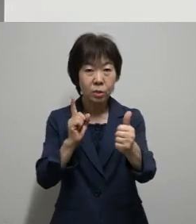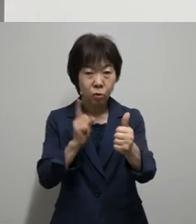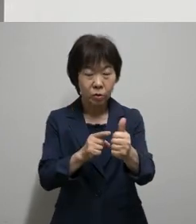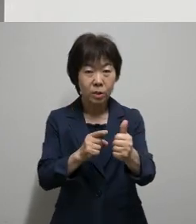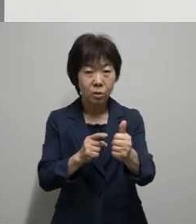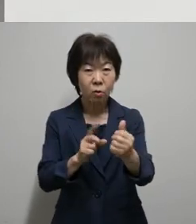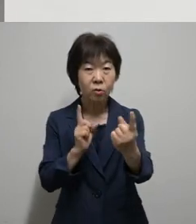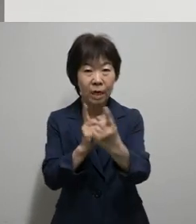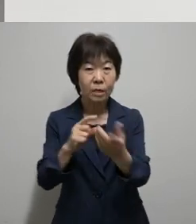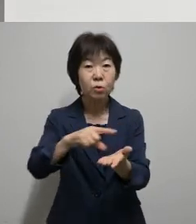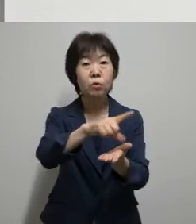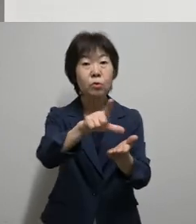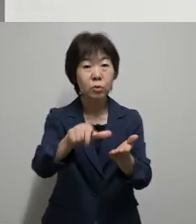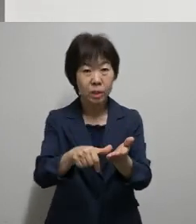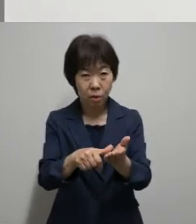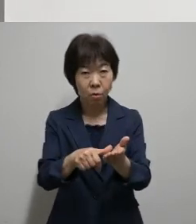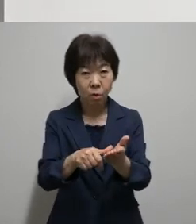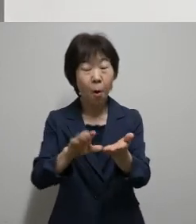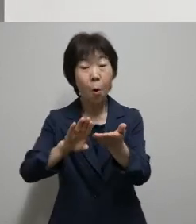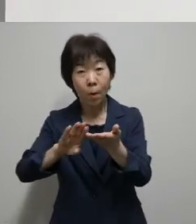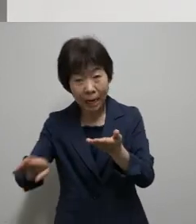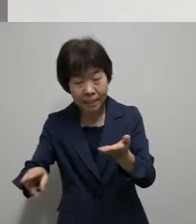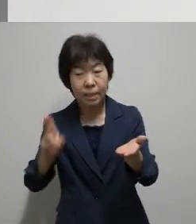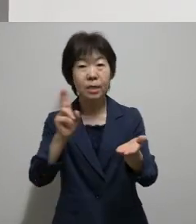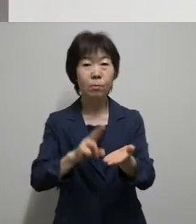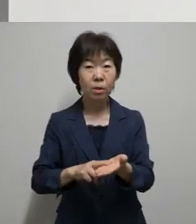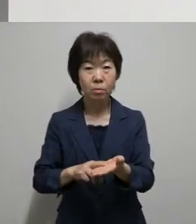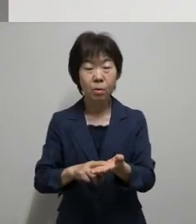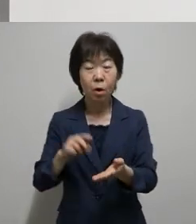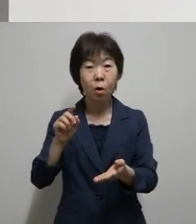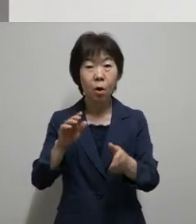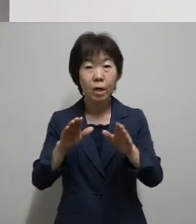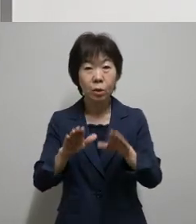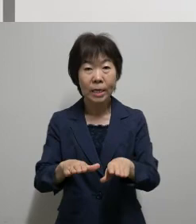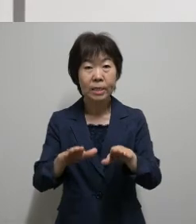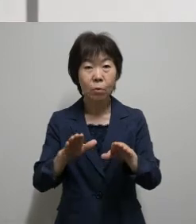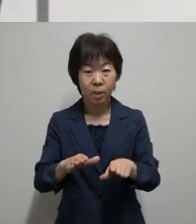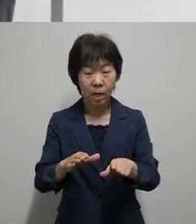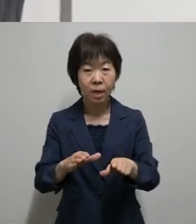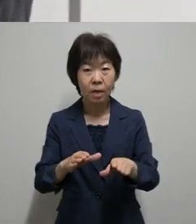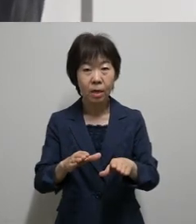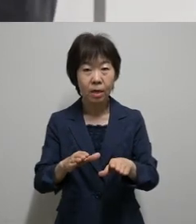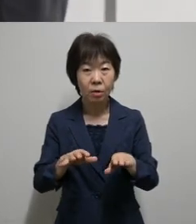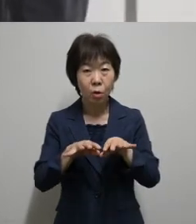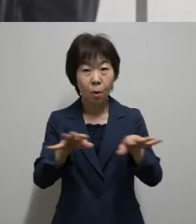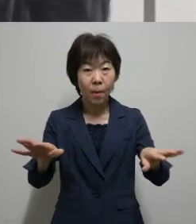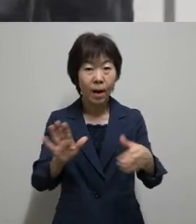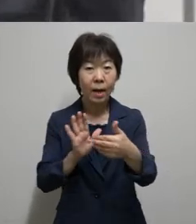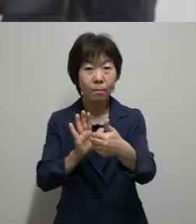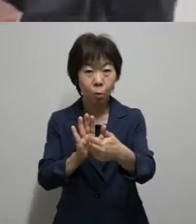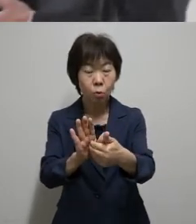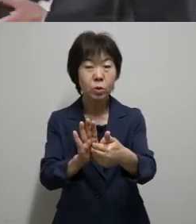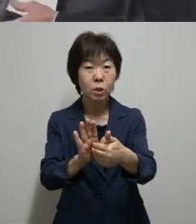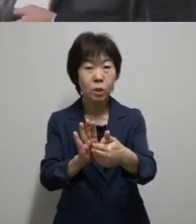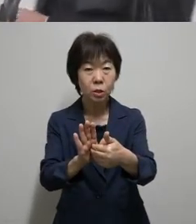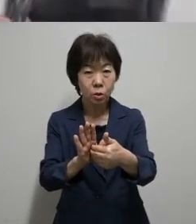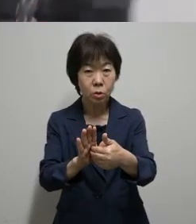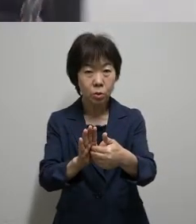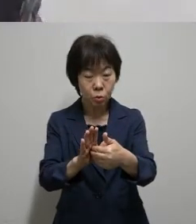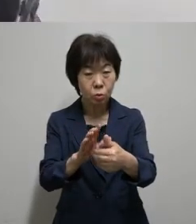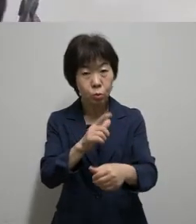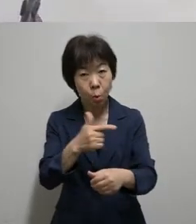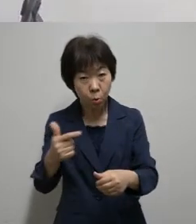この重点措置の対象区域というものをまた別に定めるわけでありますがそれは現時点において